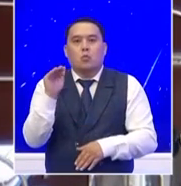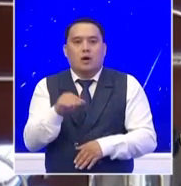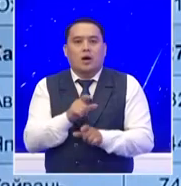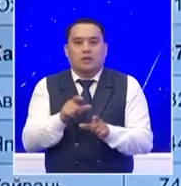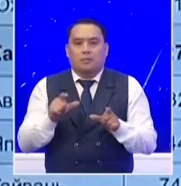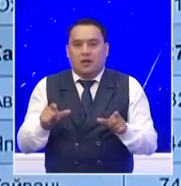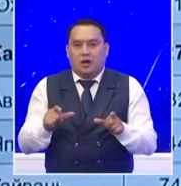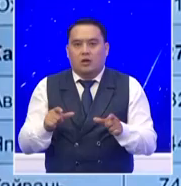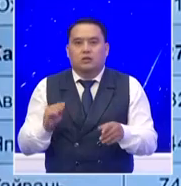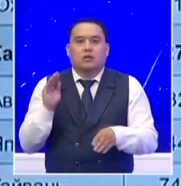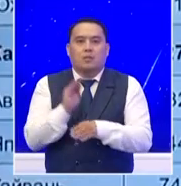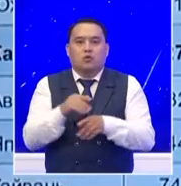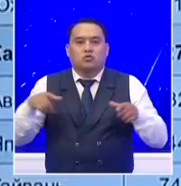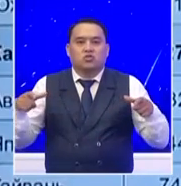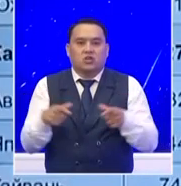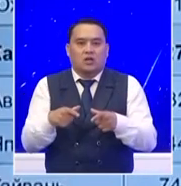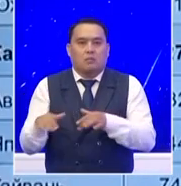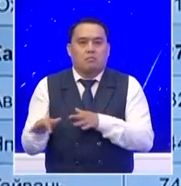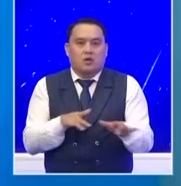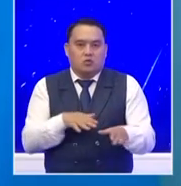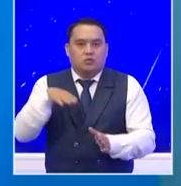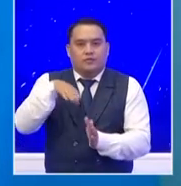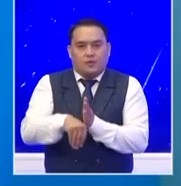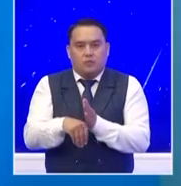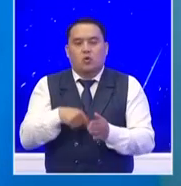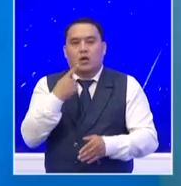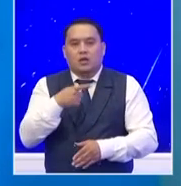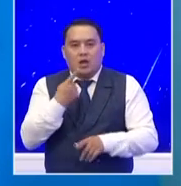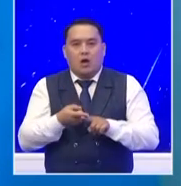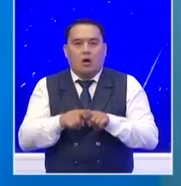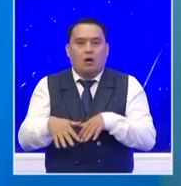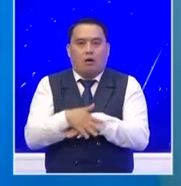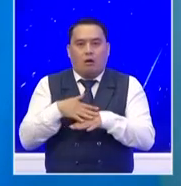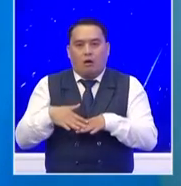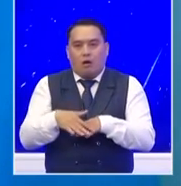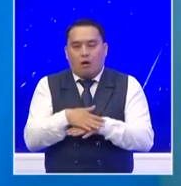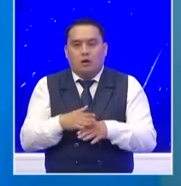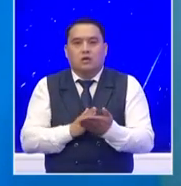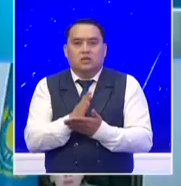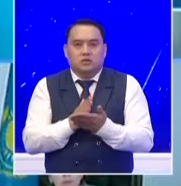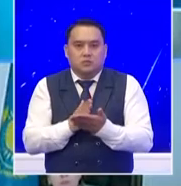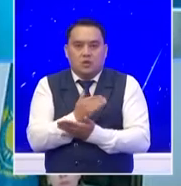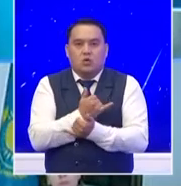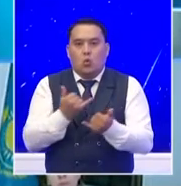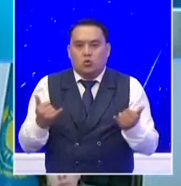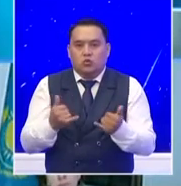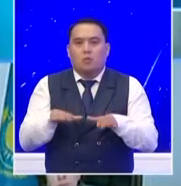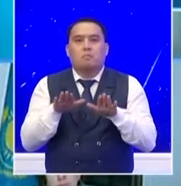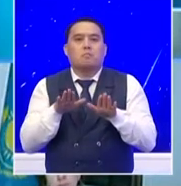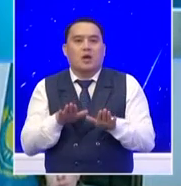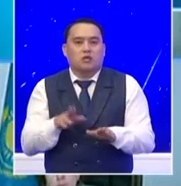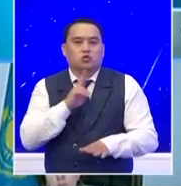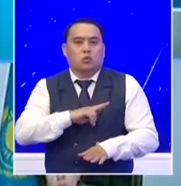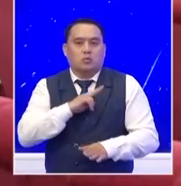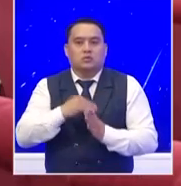асатын аймақтарда қосымша шектеу шаралар енгізу керектігін айтты. Халық көп шоғырланатын қызмет көрсету орындары мекемелердің